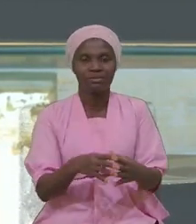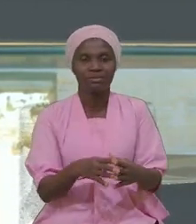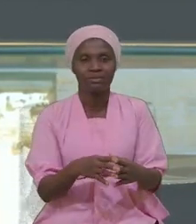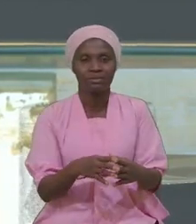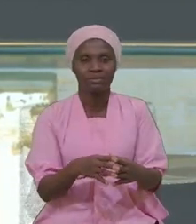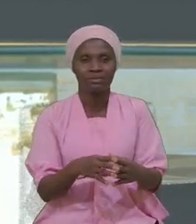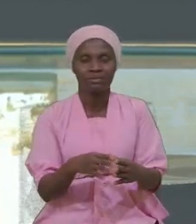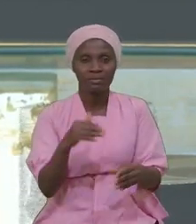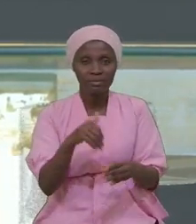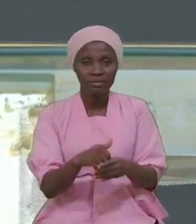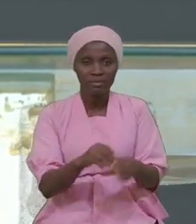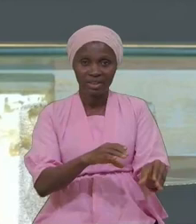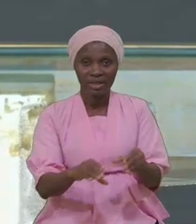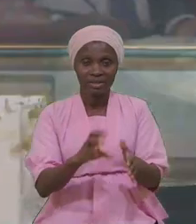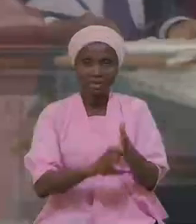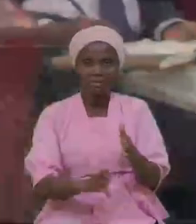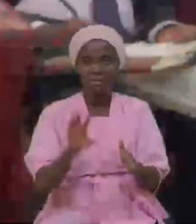Acte 19,